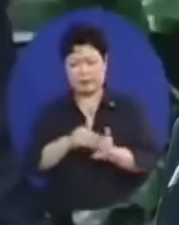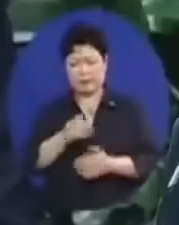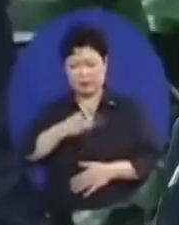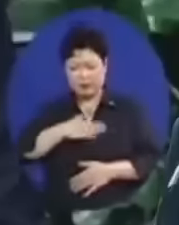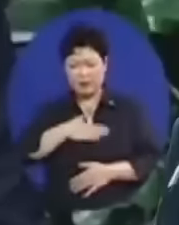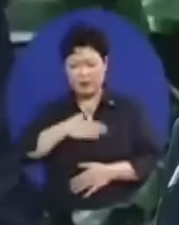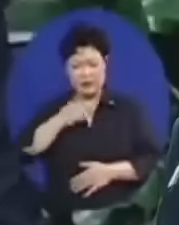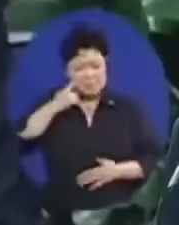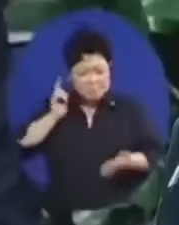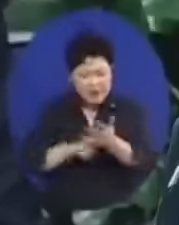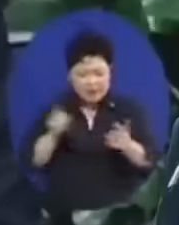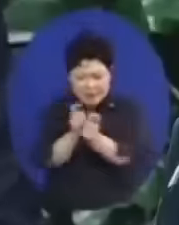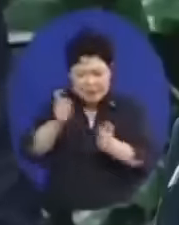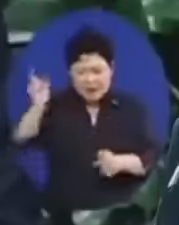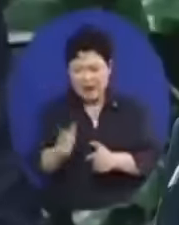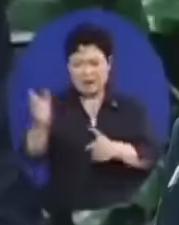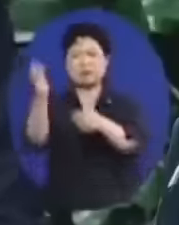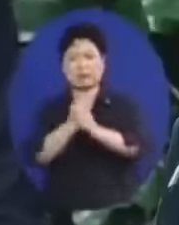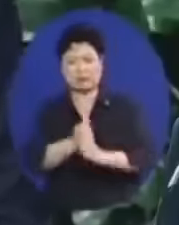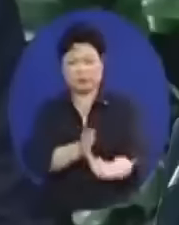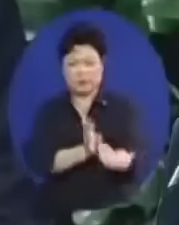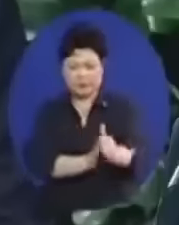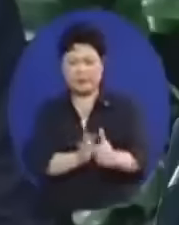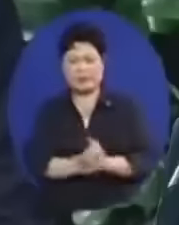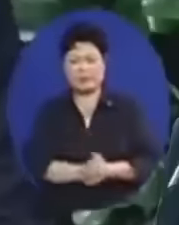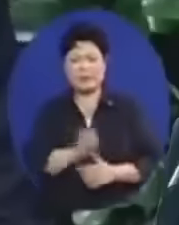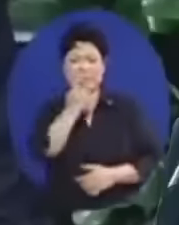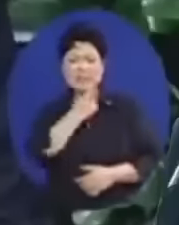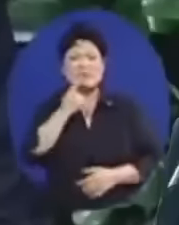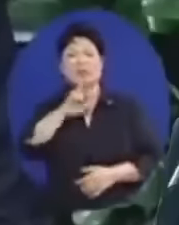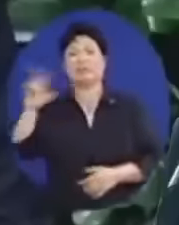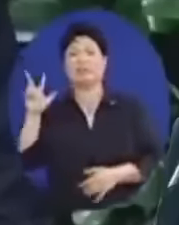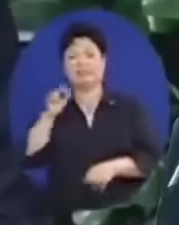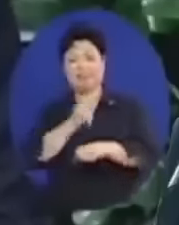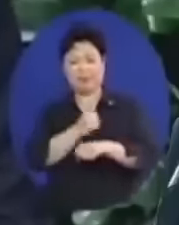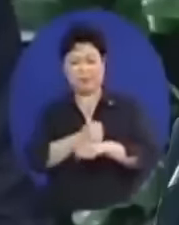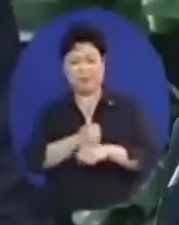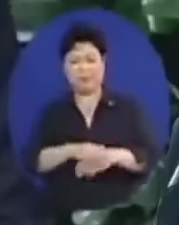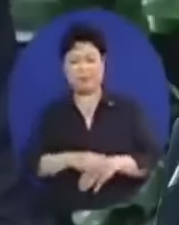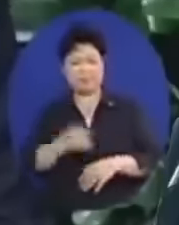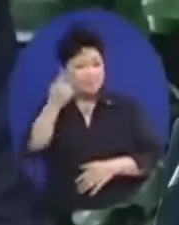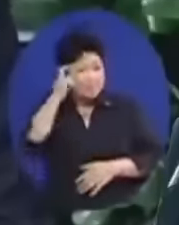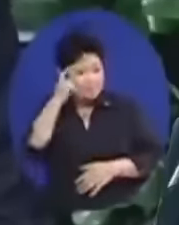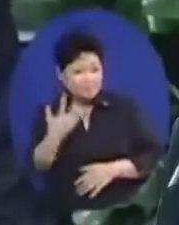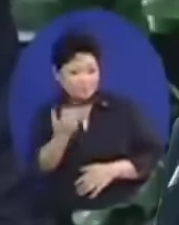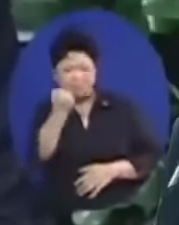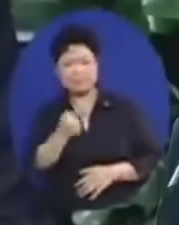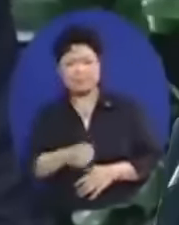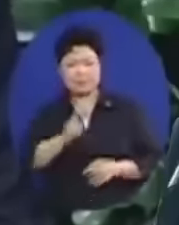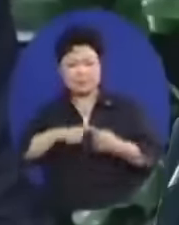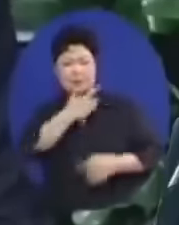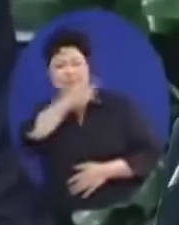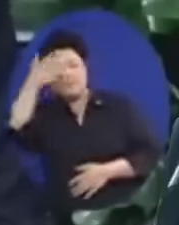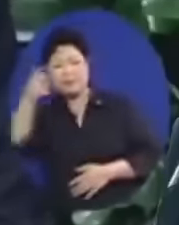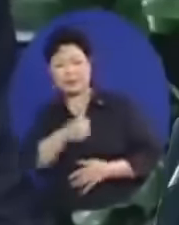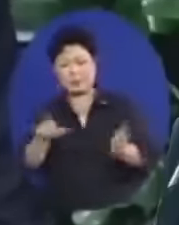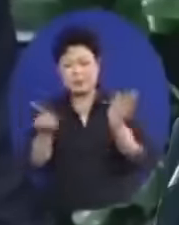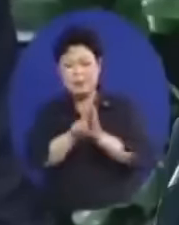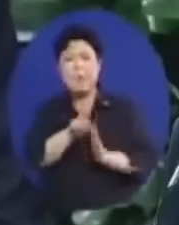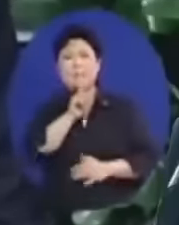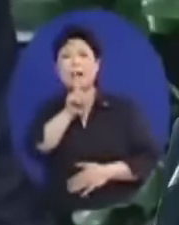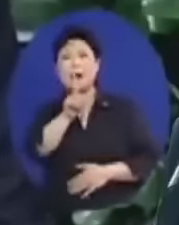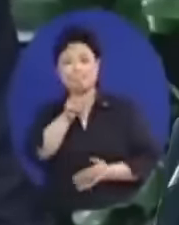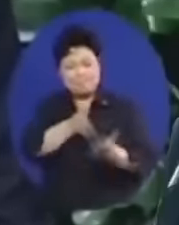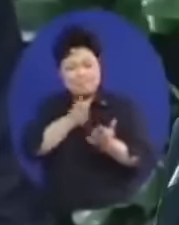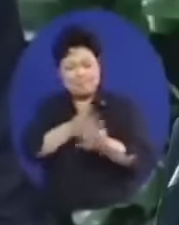자기를 찾아내어서 꽉 붙잡아야 되는 것입니다. 그것을 입으로 시인하고 생각하고 그것을 꿈꾸고 믿고 말해야